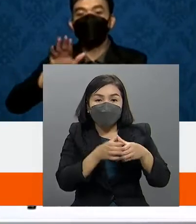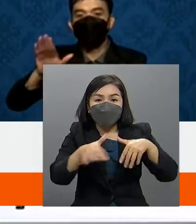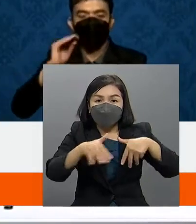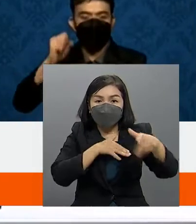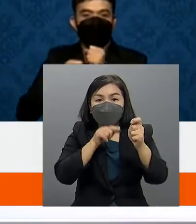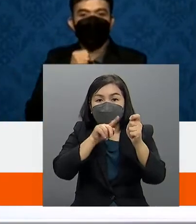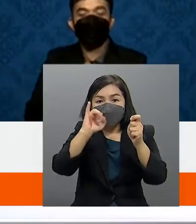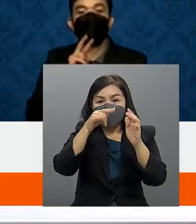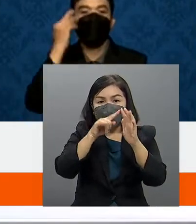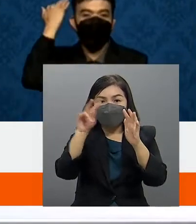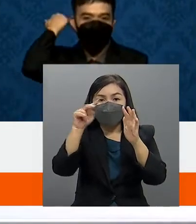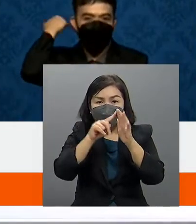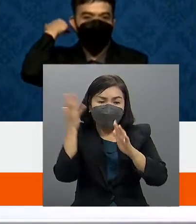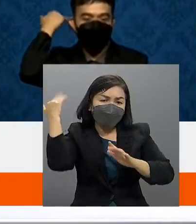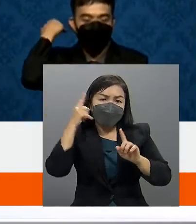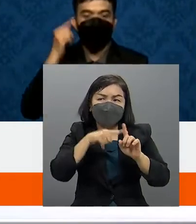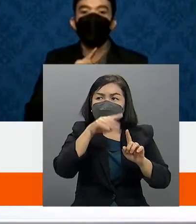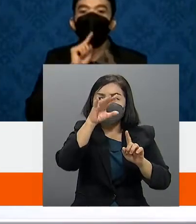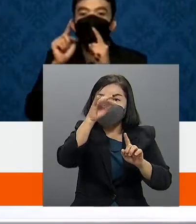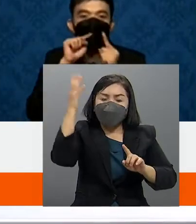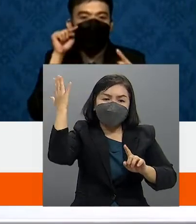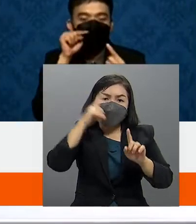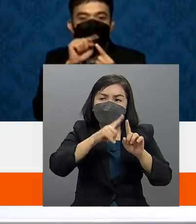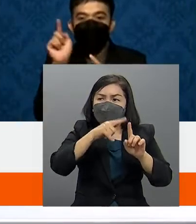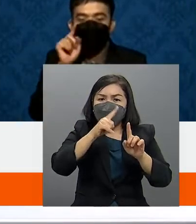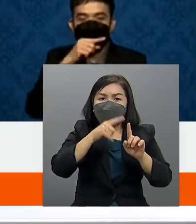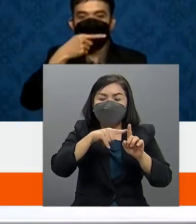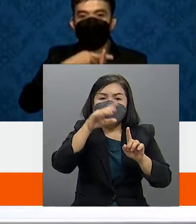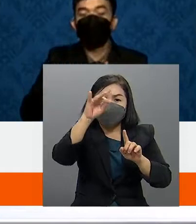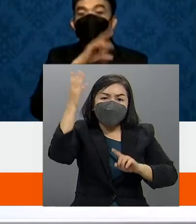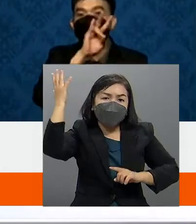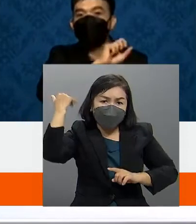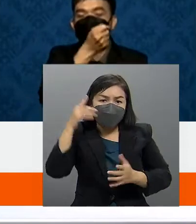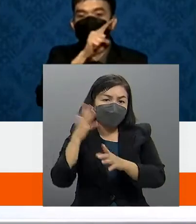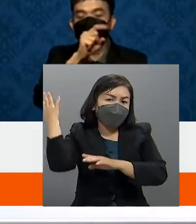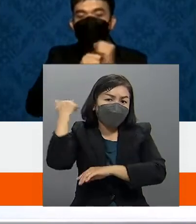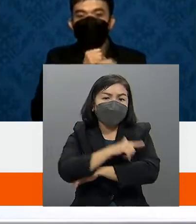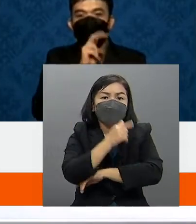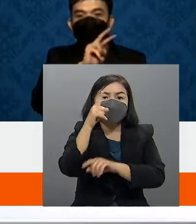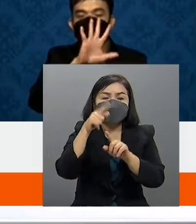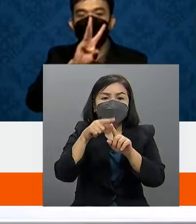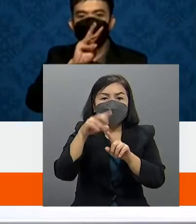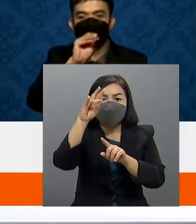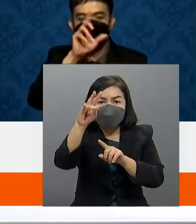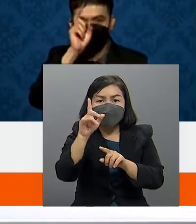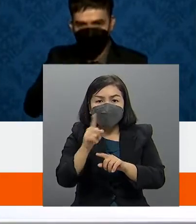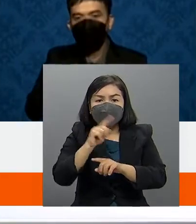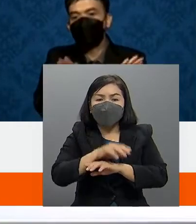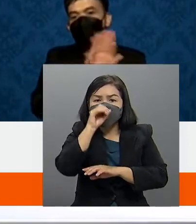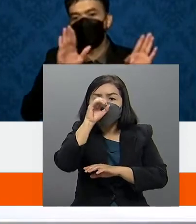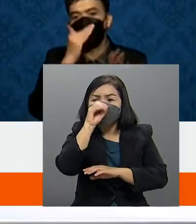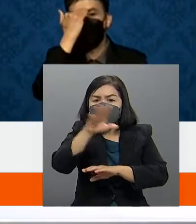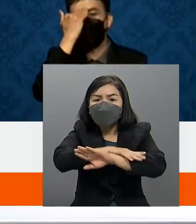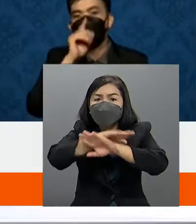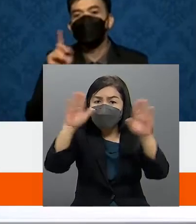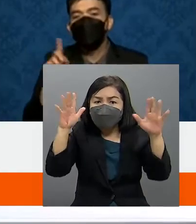แล้วค่ะในประเด็นเวทีรับฟังความคิดเห็น11กรกฎาคม2563ควรเป็นโมฆะหลังจากนั้นได้ติดตาม